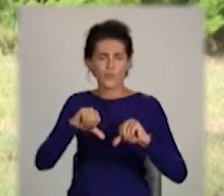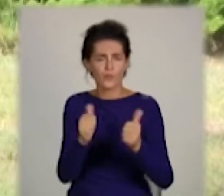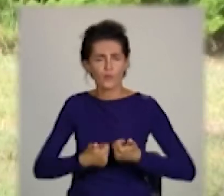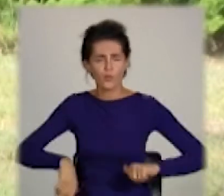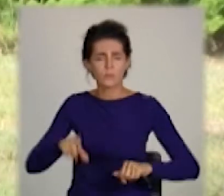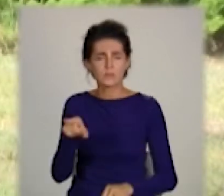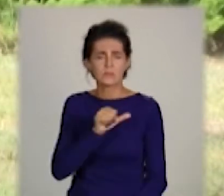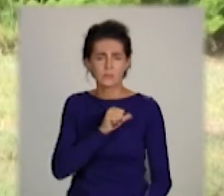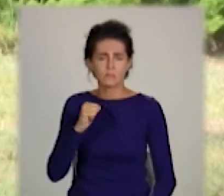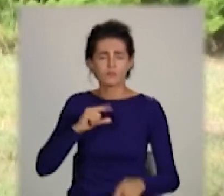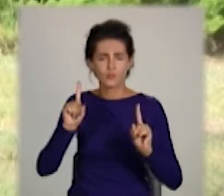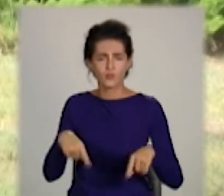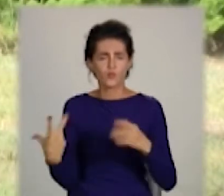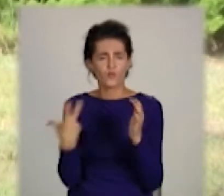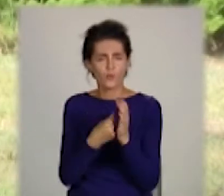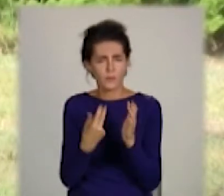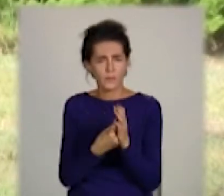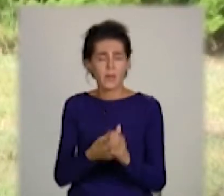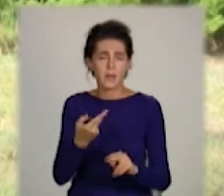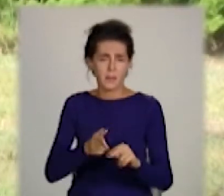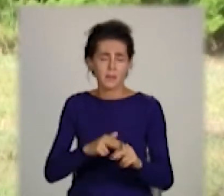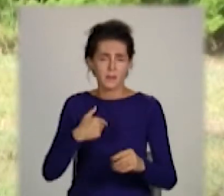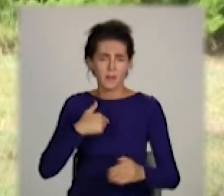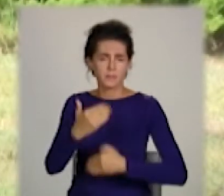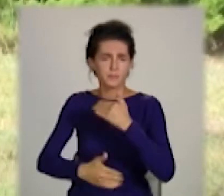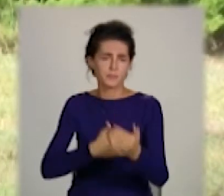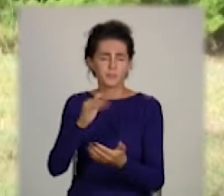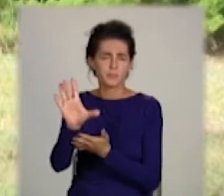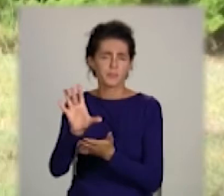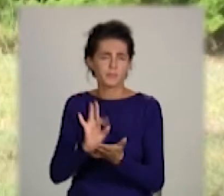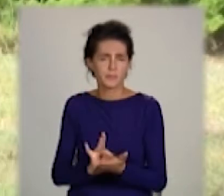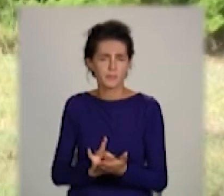теж вакцинувалась. Ну, я послідувала її